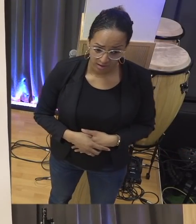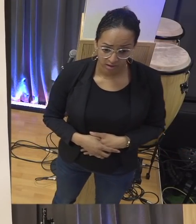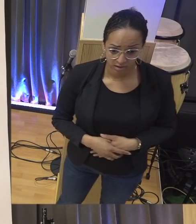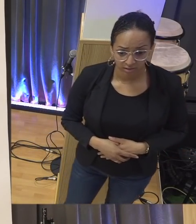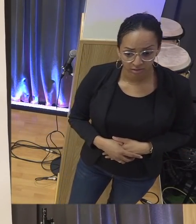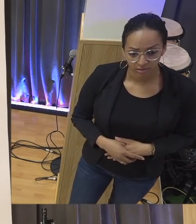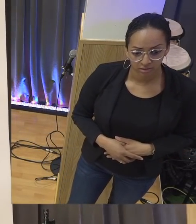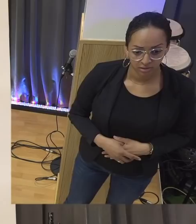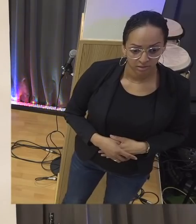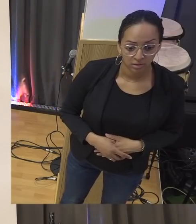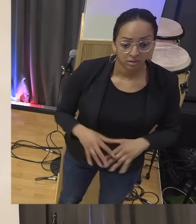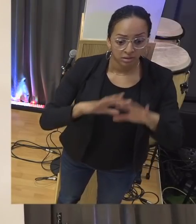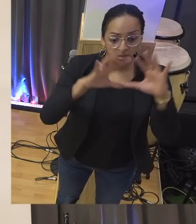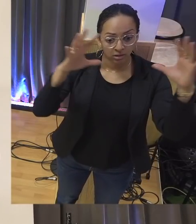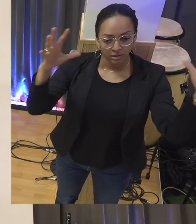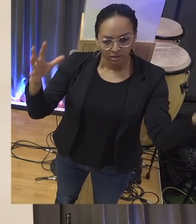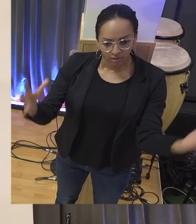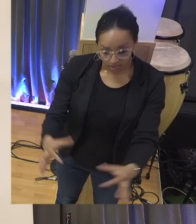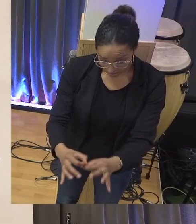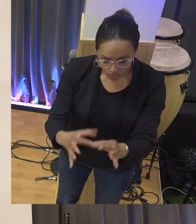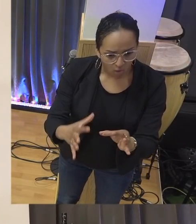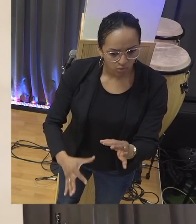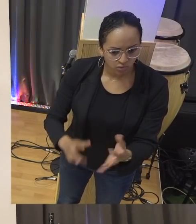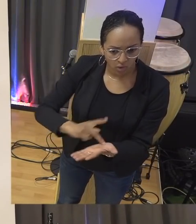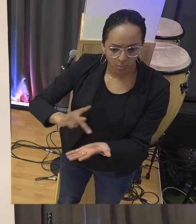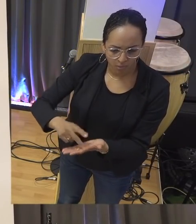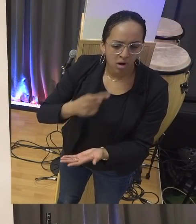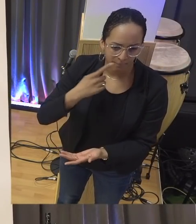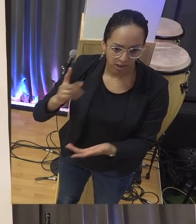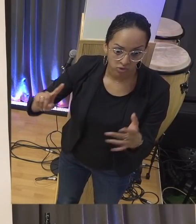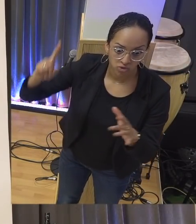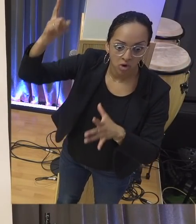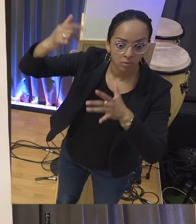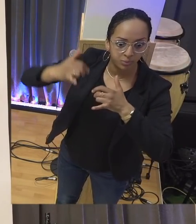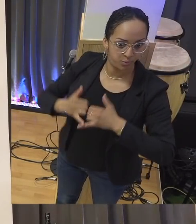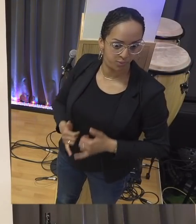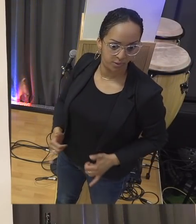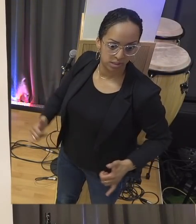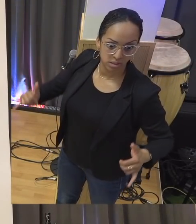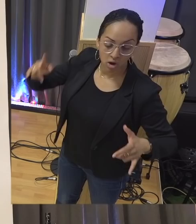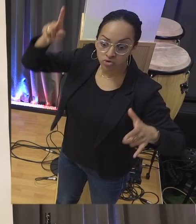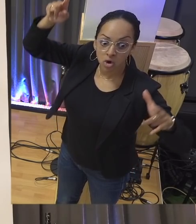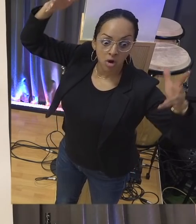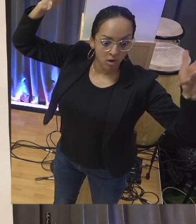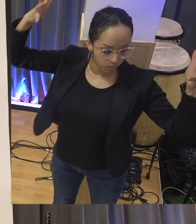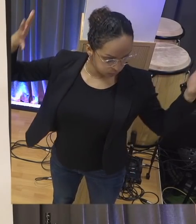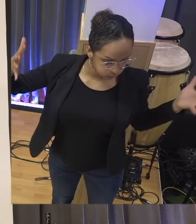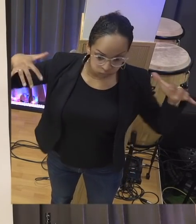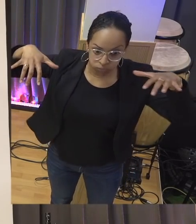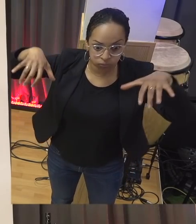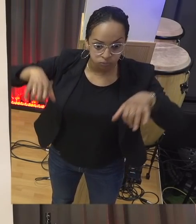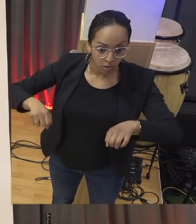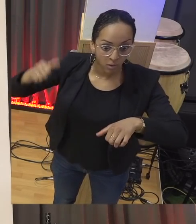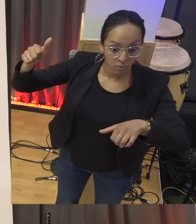la conclusion de la prière de l'apôtre Paul, c'est qu'il évoque toute la puissance de Dieu. Il nous dit que Dieu est tout-puissant. Il est le